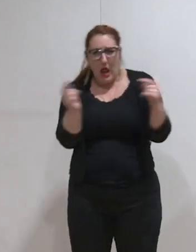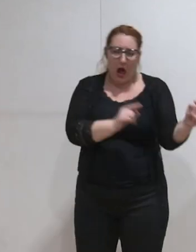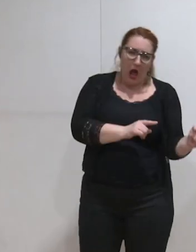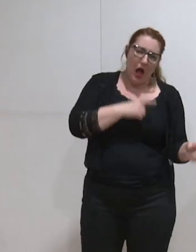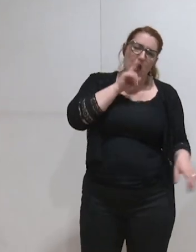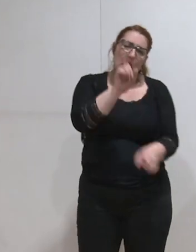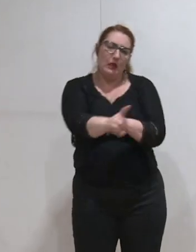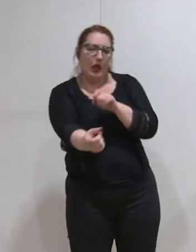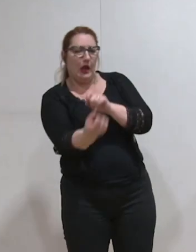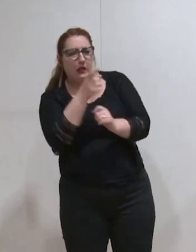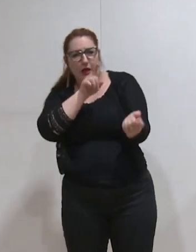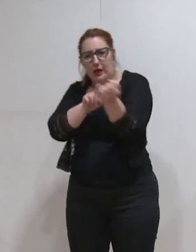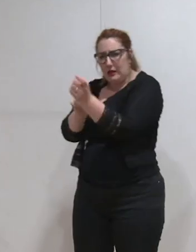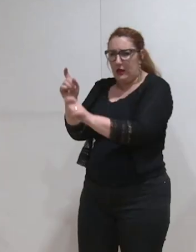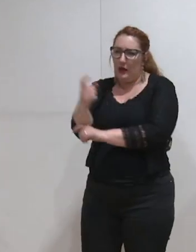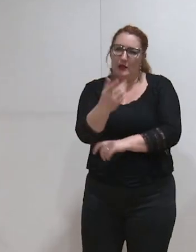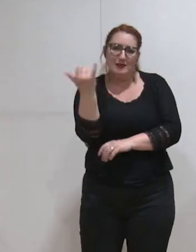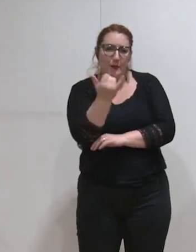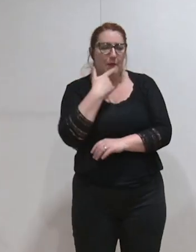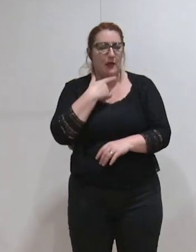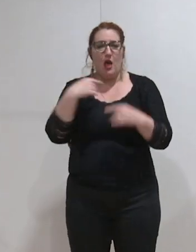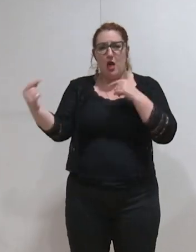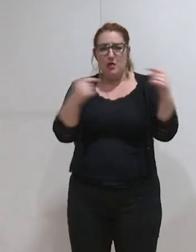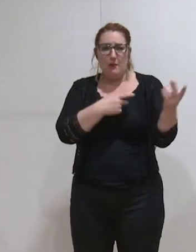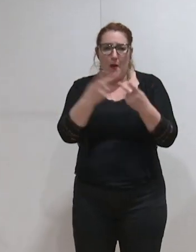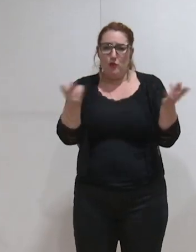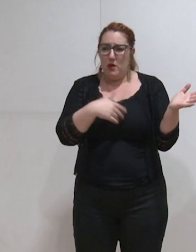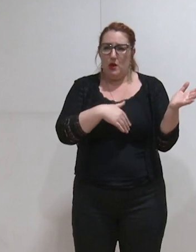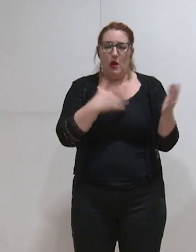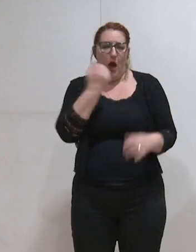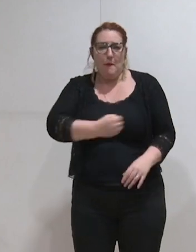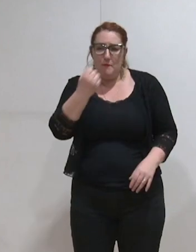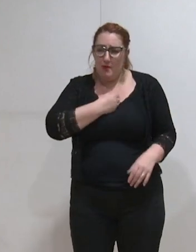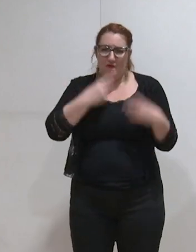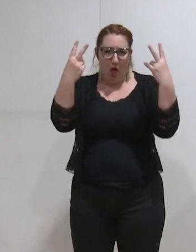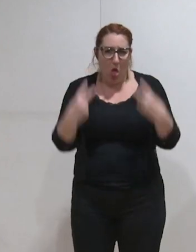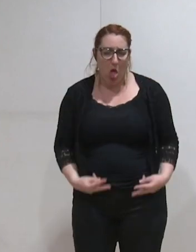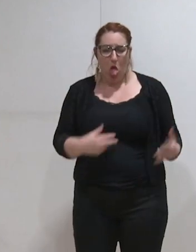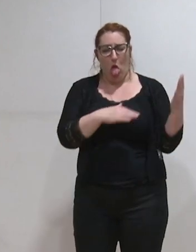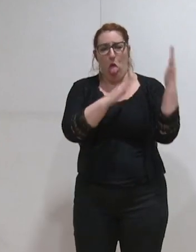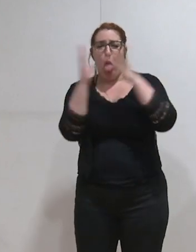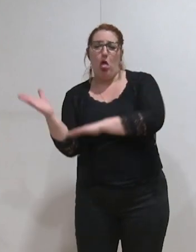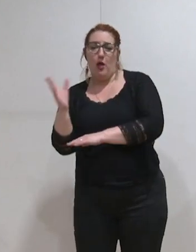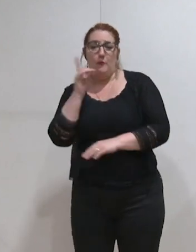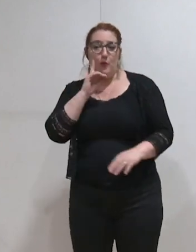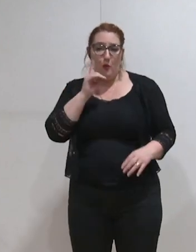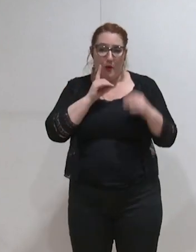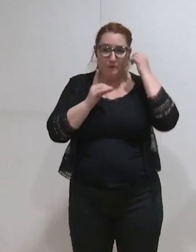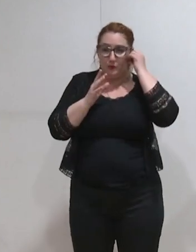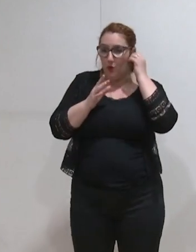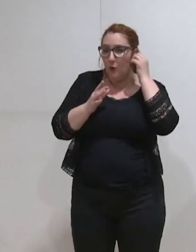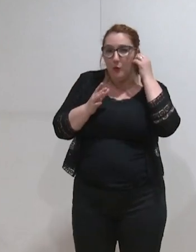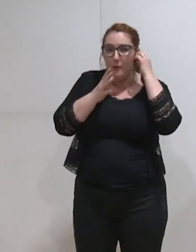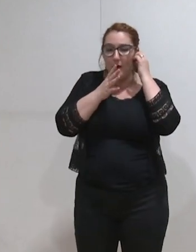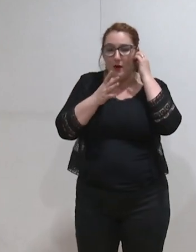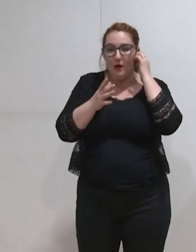permanente qui dégrade le débat public qui font traîner à plus en pouvoir nos réunions parce que sans cesse évidemment on ne peut pas se ne pas